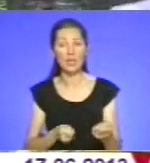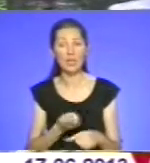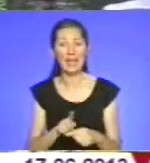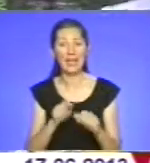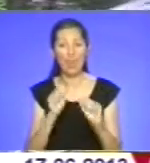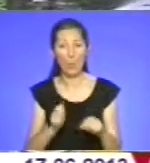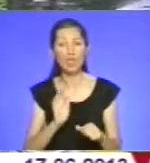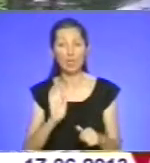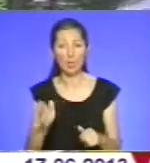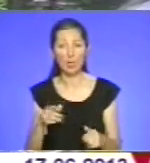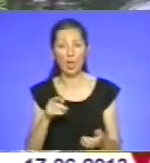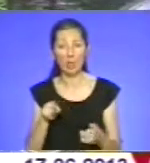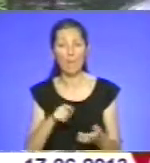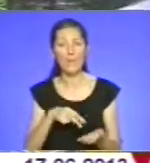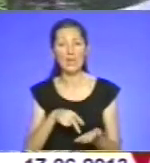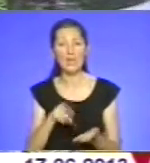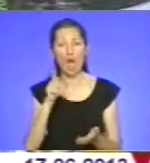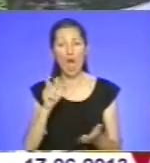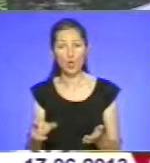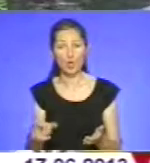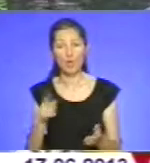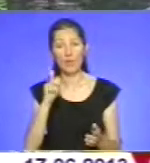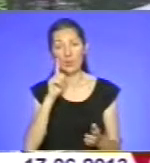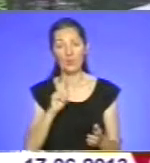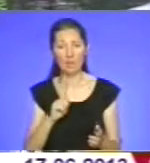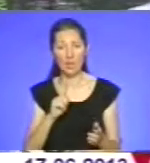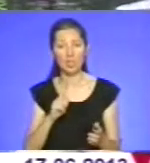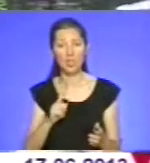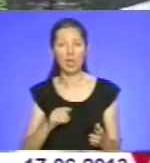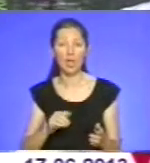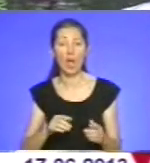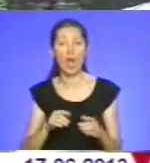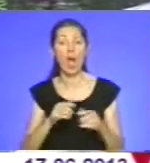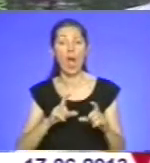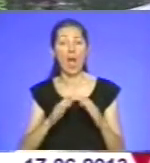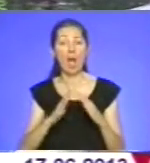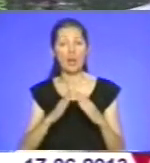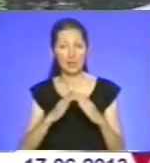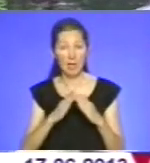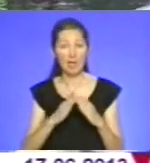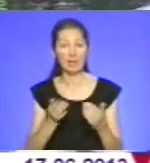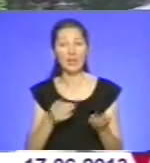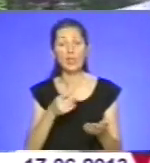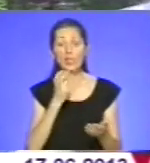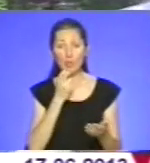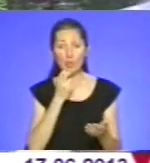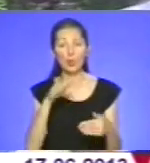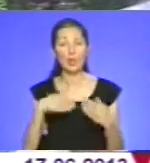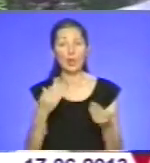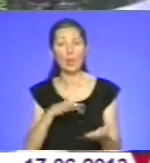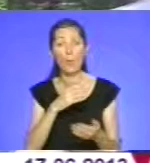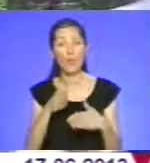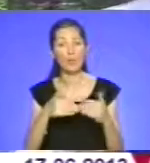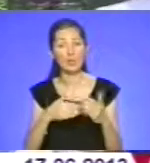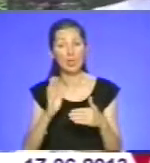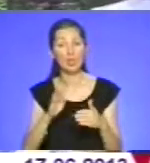може бути. Тому що прийшла людина в затишний, комфортний заклад, де їй з посмішкою і з наданням професійності будуть надані